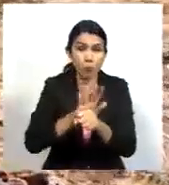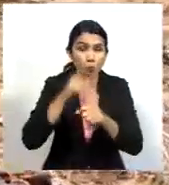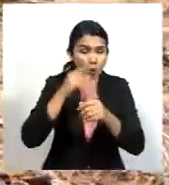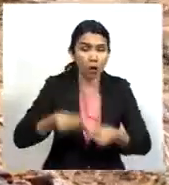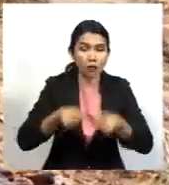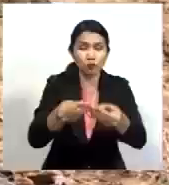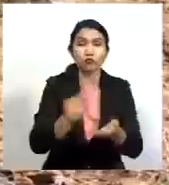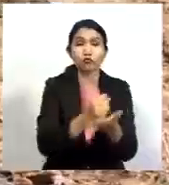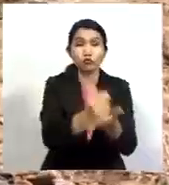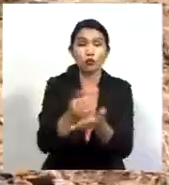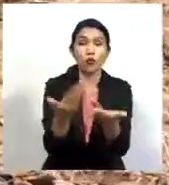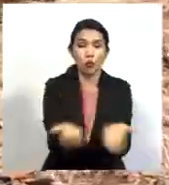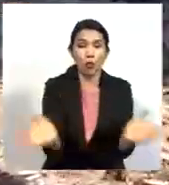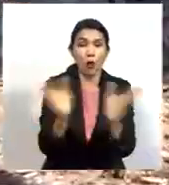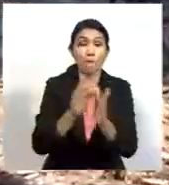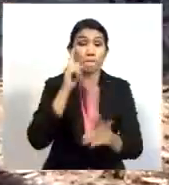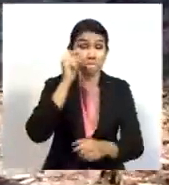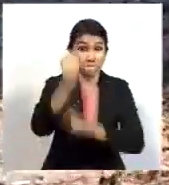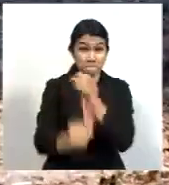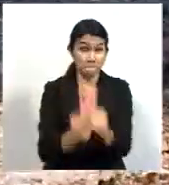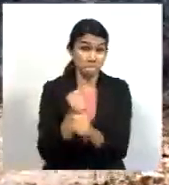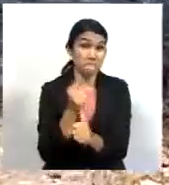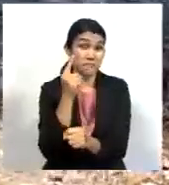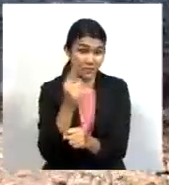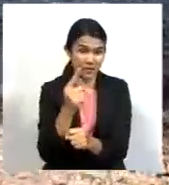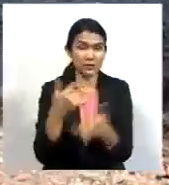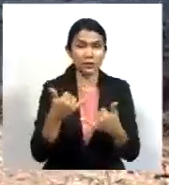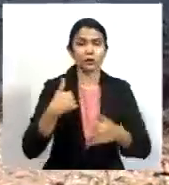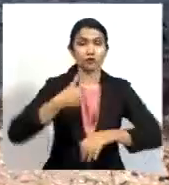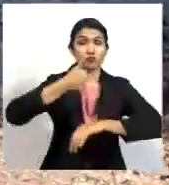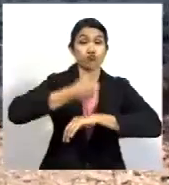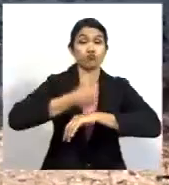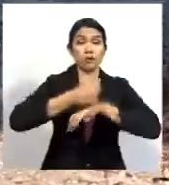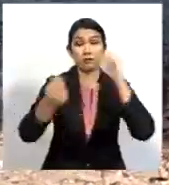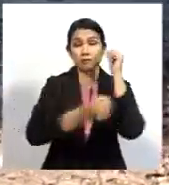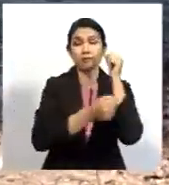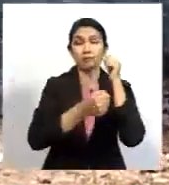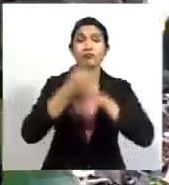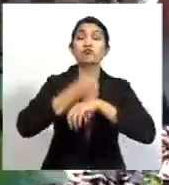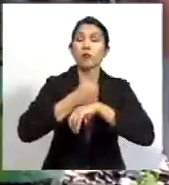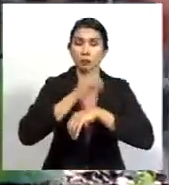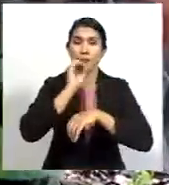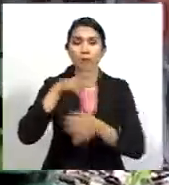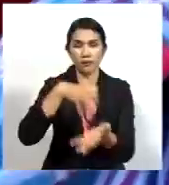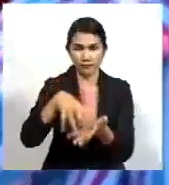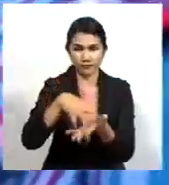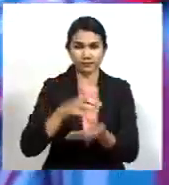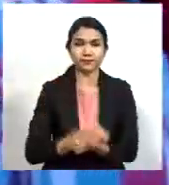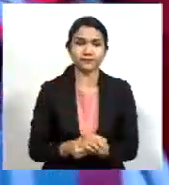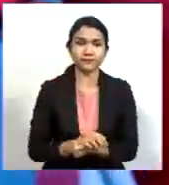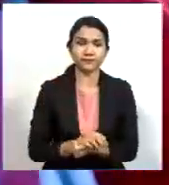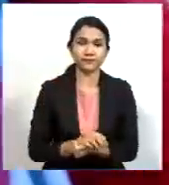า50ครอบครัวได้ตลอดทั้งปีฟังเสียงผู้ใหญ่บ้านหนองโบดกันนิดนึงค่ะ